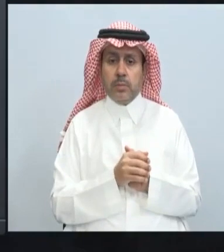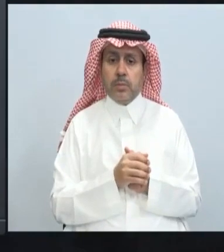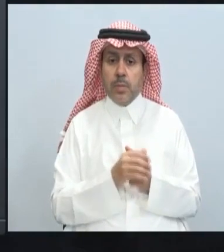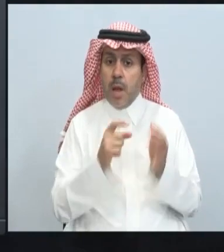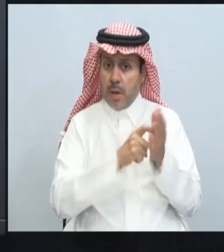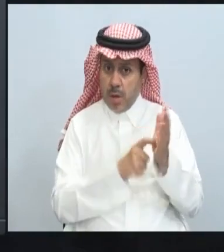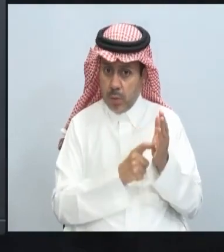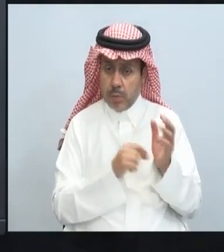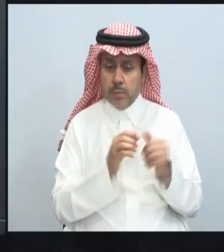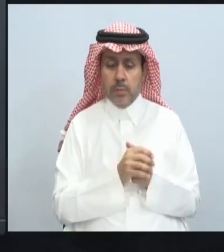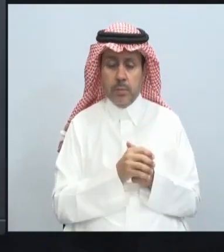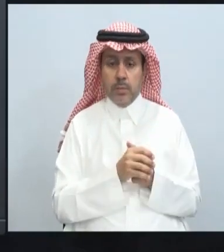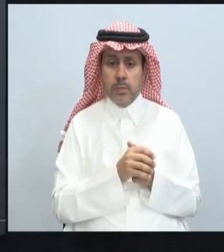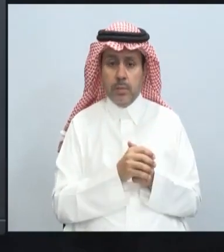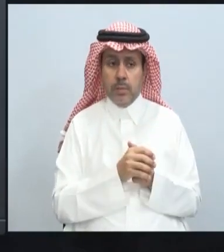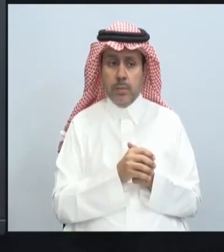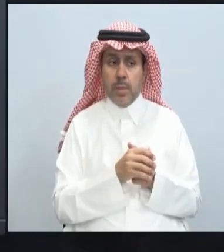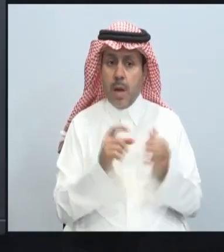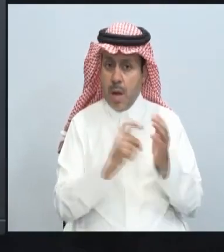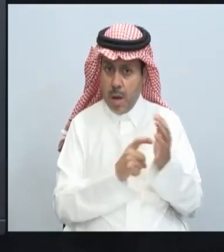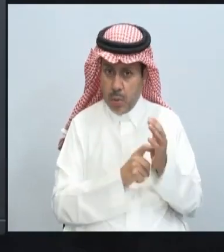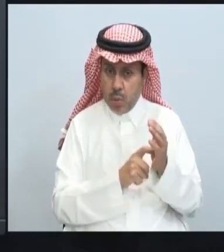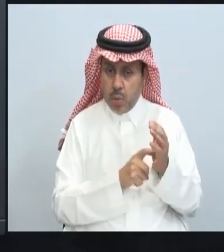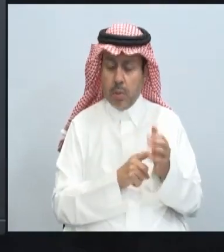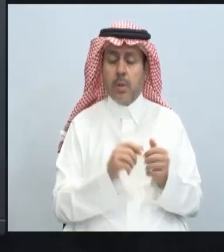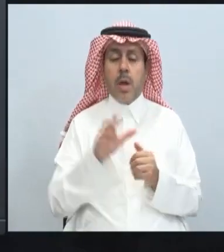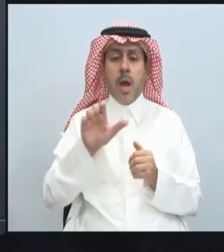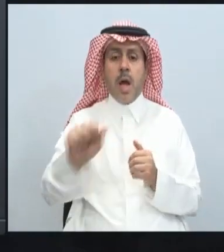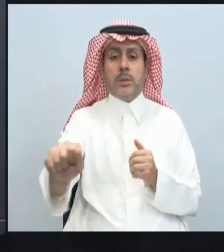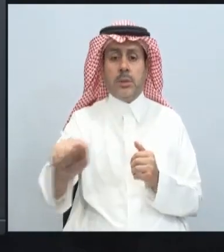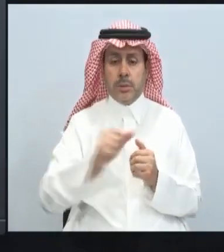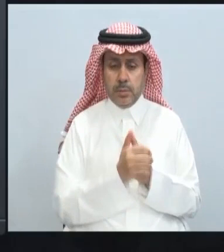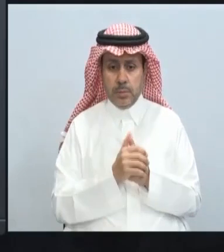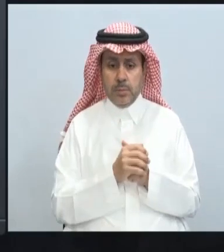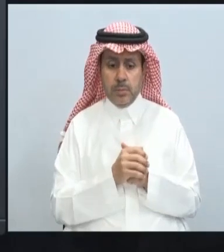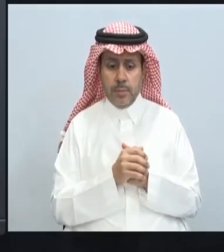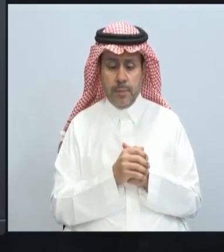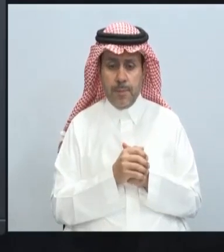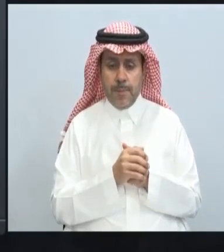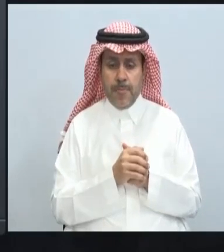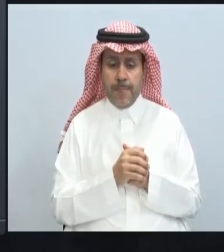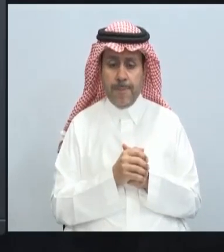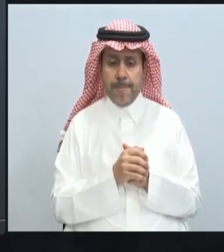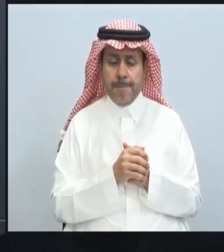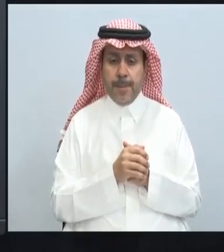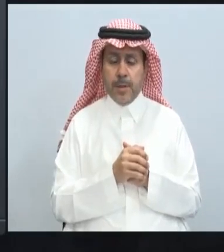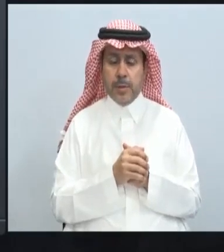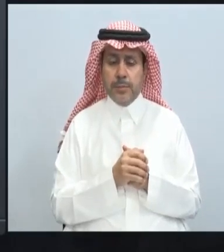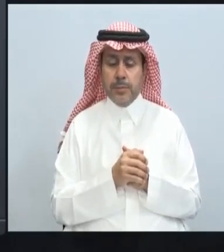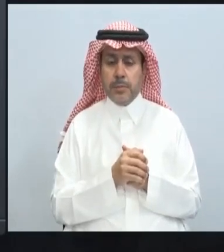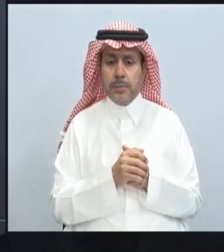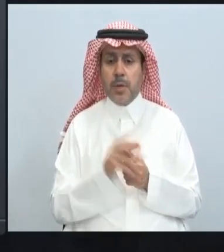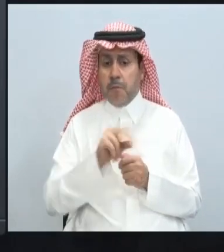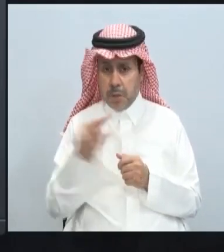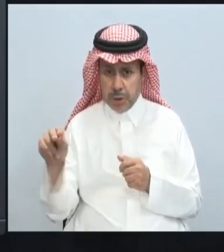القانون باعتباره من القوانين الخاصه باعتباره من القولون الخاصه وهناك اشياء ربما